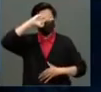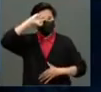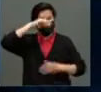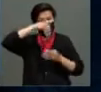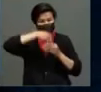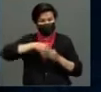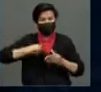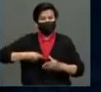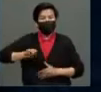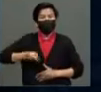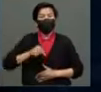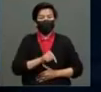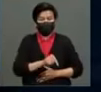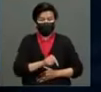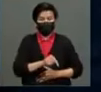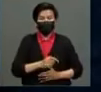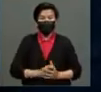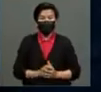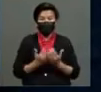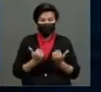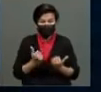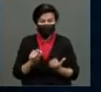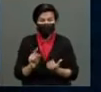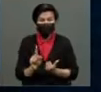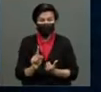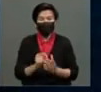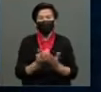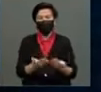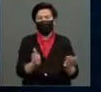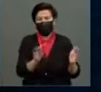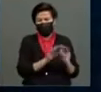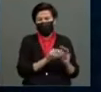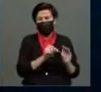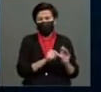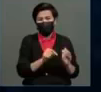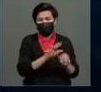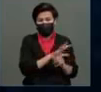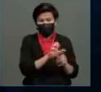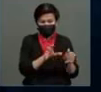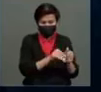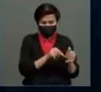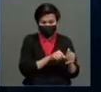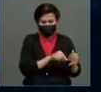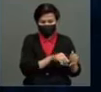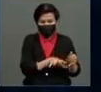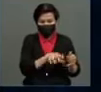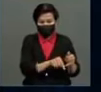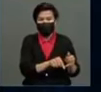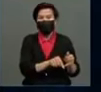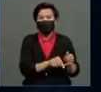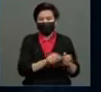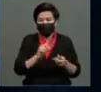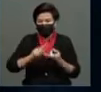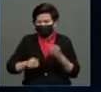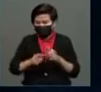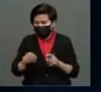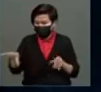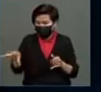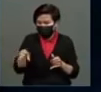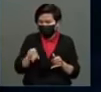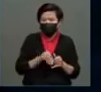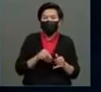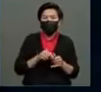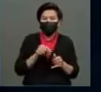นกลุ่มของปัจจัยเสี่ยงก็ยังเป็นอยู่ในครอบครัวนะครับที่ติดเชื้อมาจากครอบครัวเพื่อนไปสถานที่แออัดไปจังหวัด